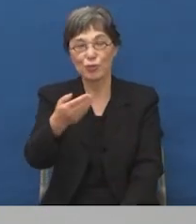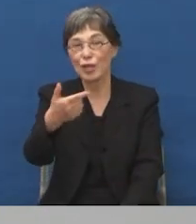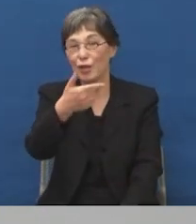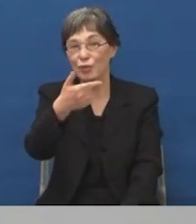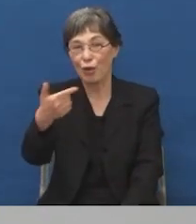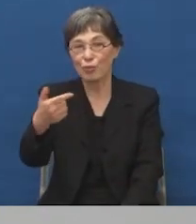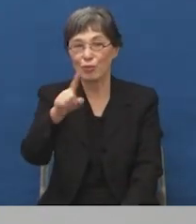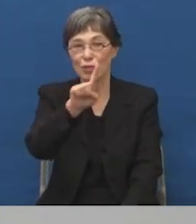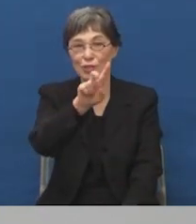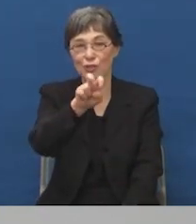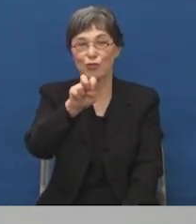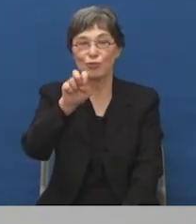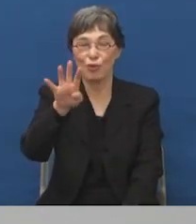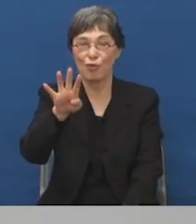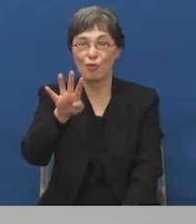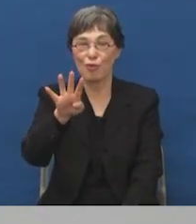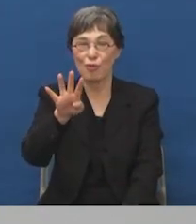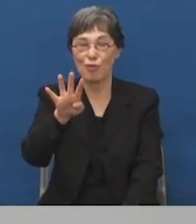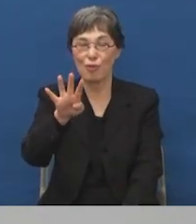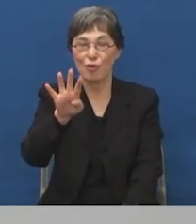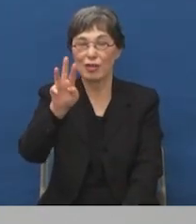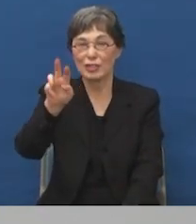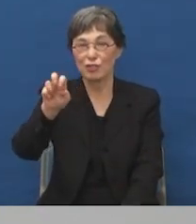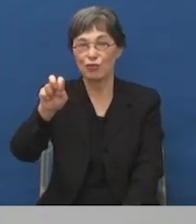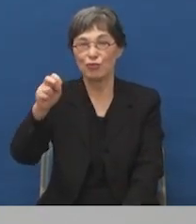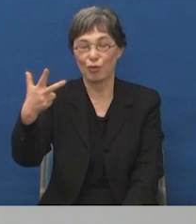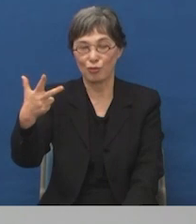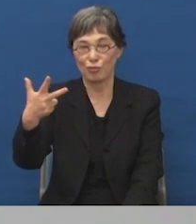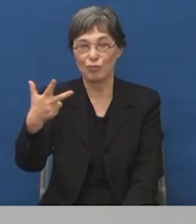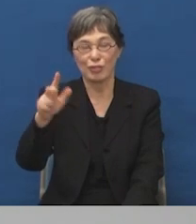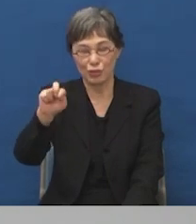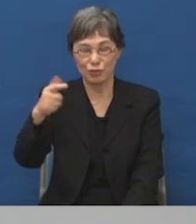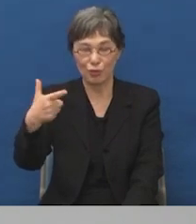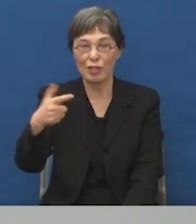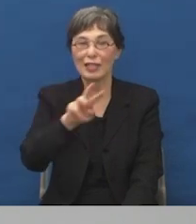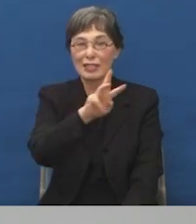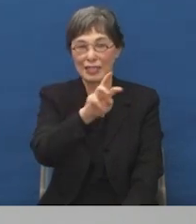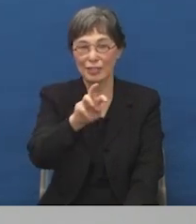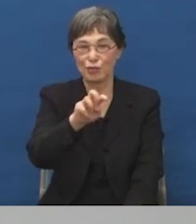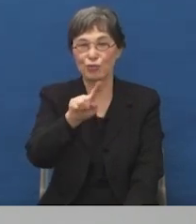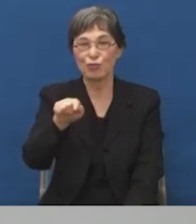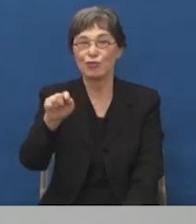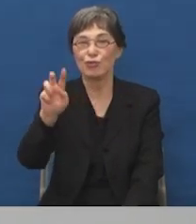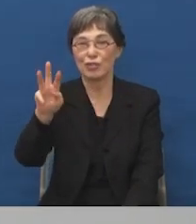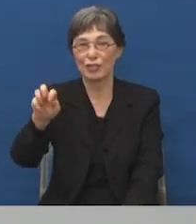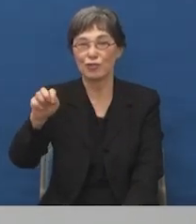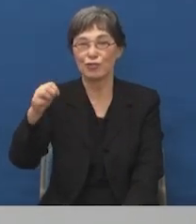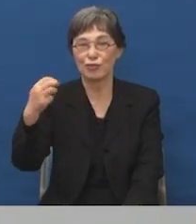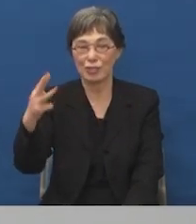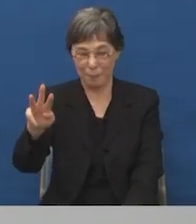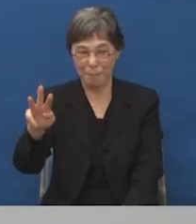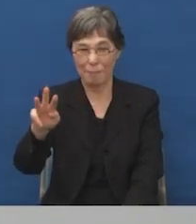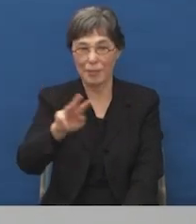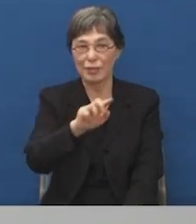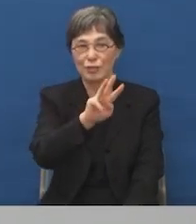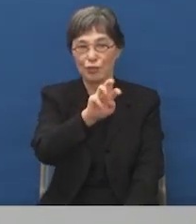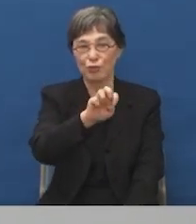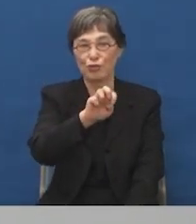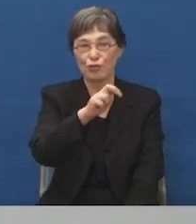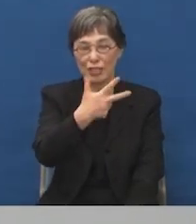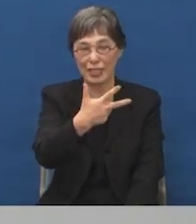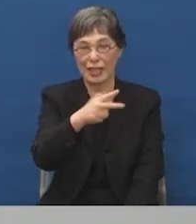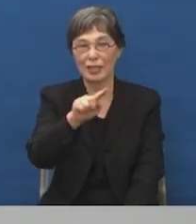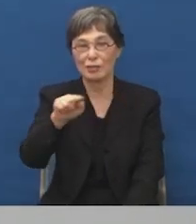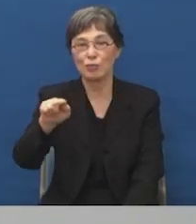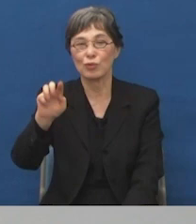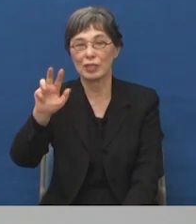第24号、ないし、議第26号、議第30号、ないし、議第33号、議第47号、ない